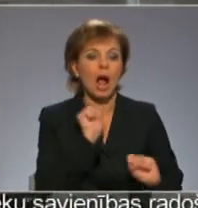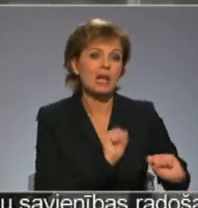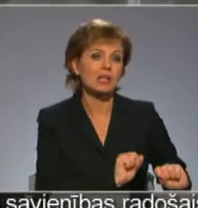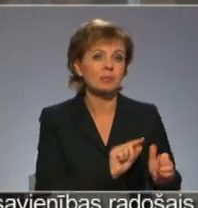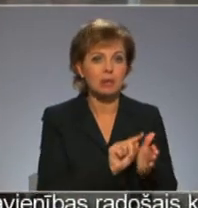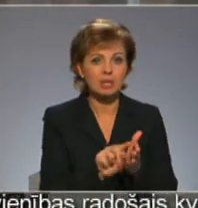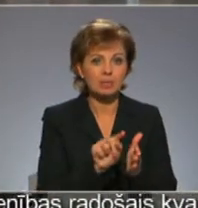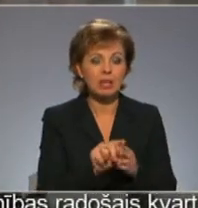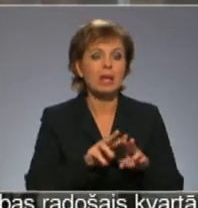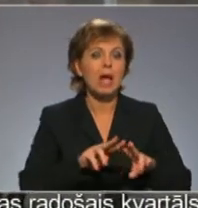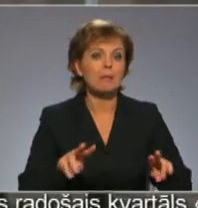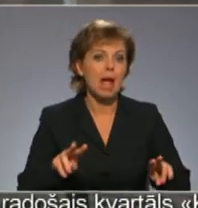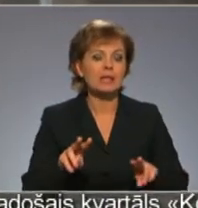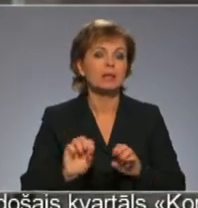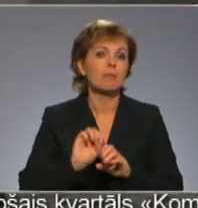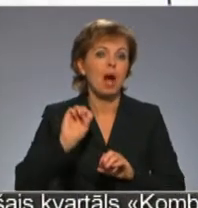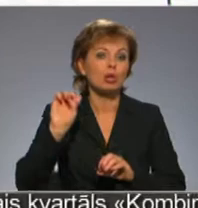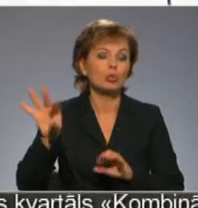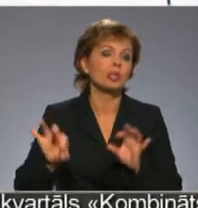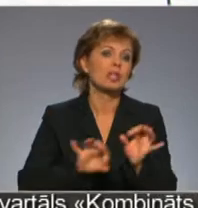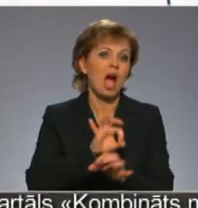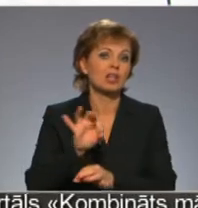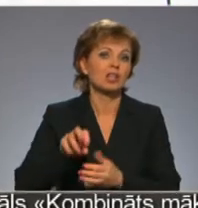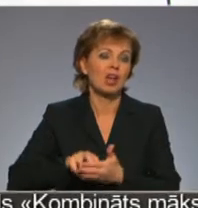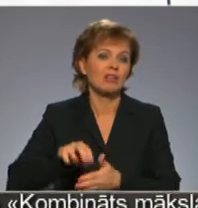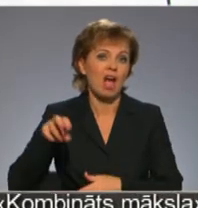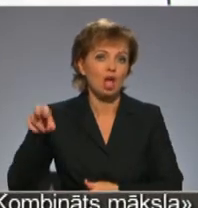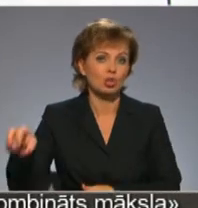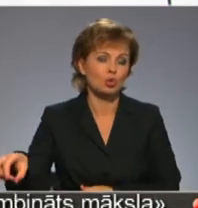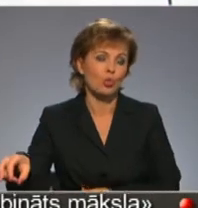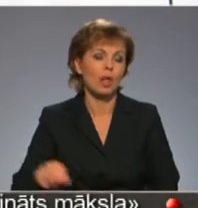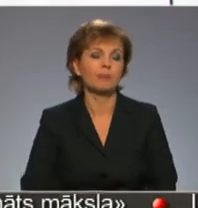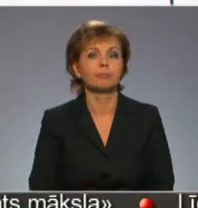inspekcijai, kam ministrija pārsūtīs arhitektu vēstuli. Madara Rudzīte, Pēters Bartkevičs, Latvijas televīzija.